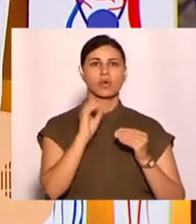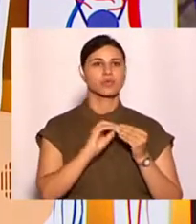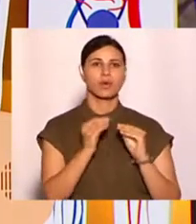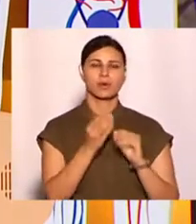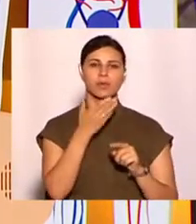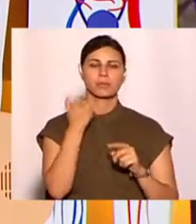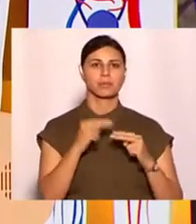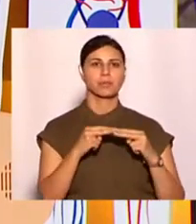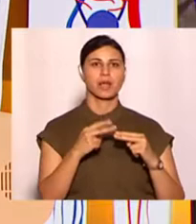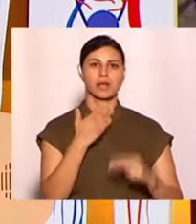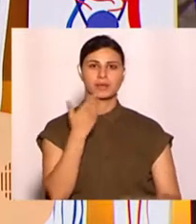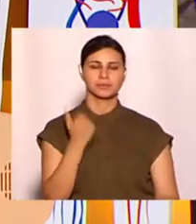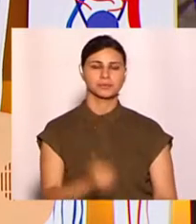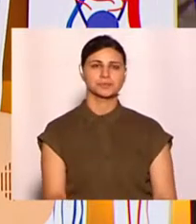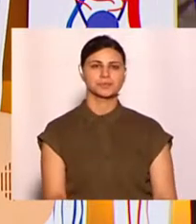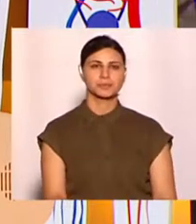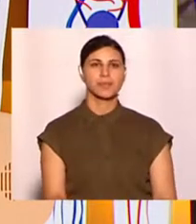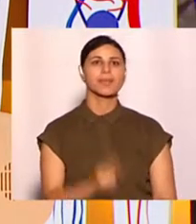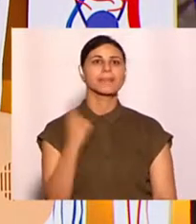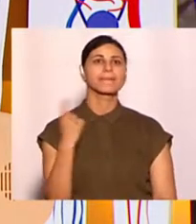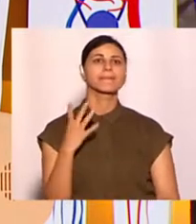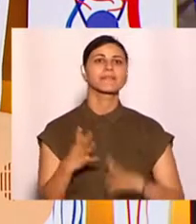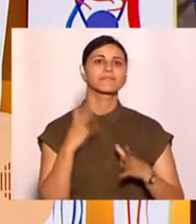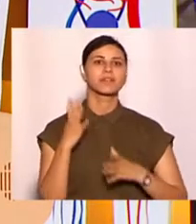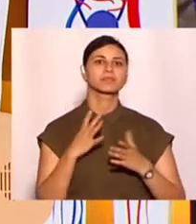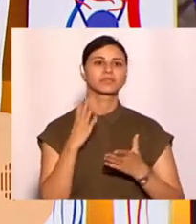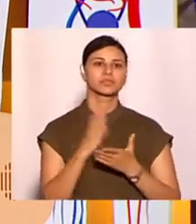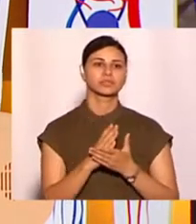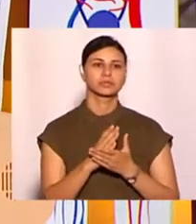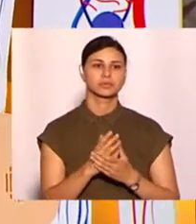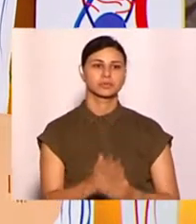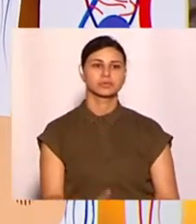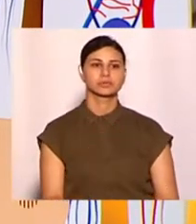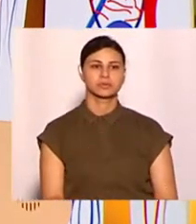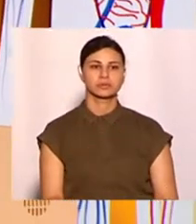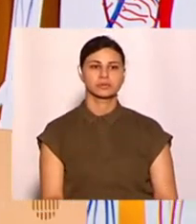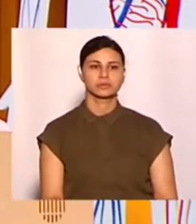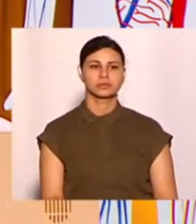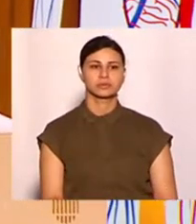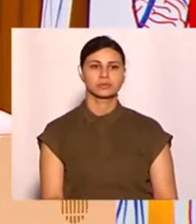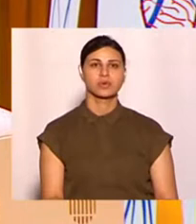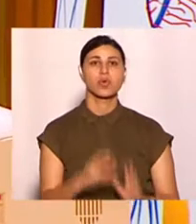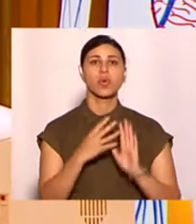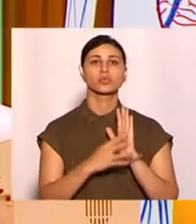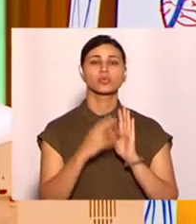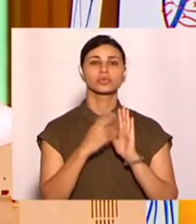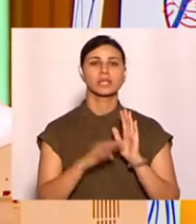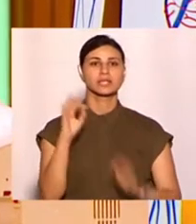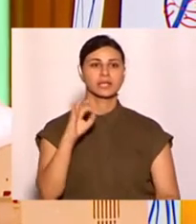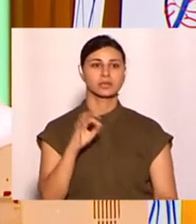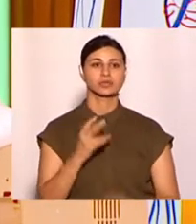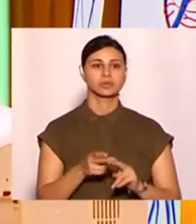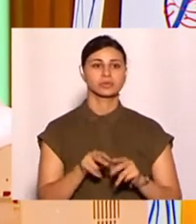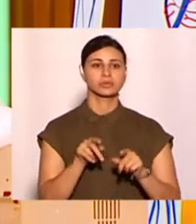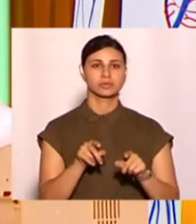რომ ჭრილობა გაიხსნას. პირველი ვარჯიშია, ანუ შევთანხმდეთ, რომ 90 გრადუსი ჩვენთვის არის ეს,